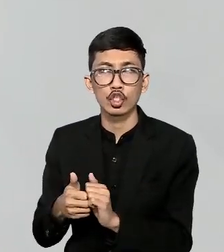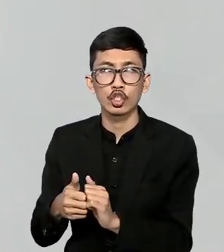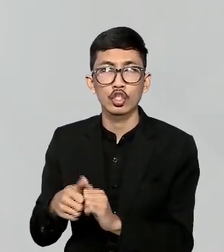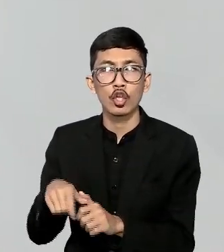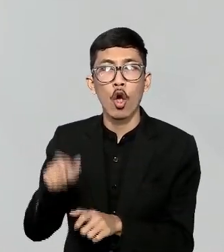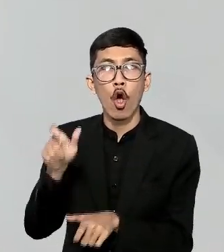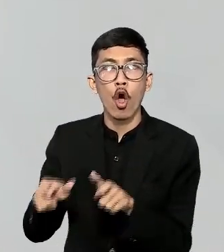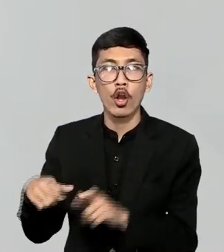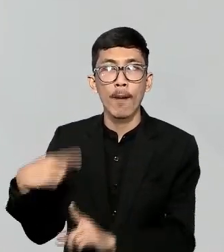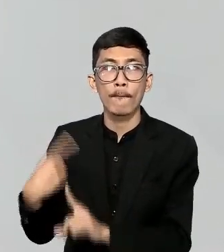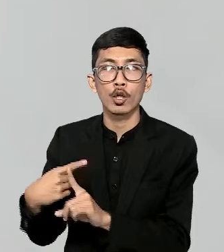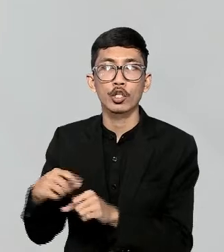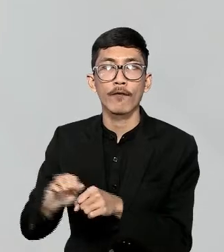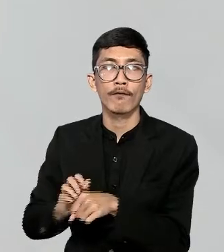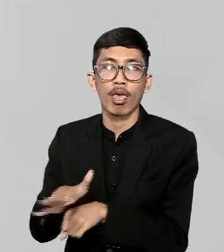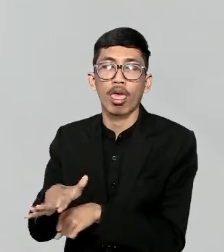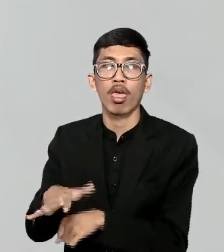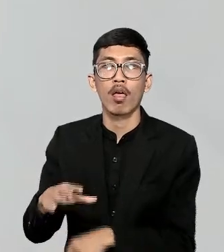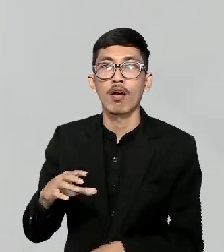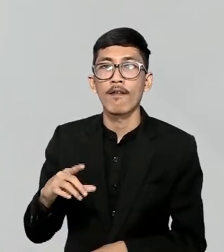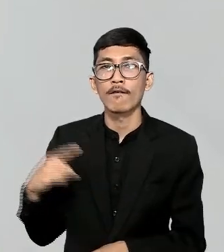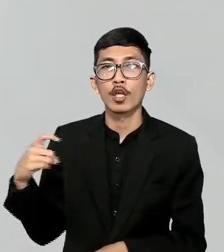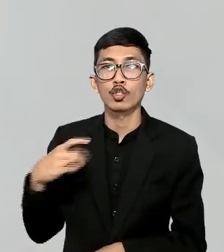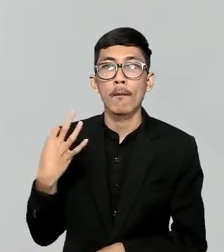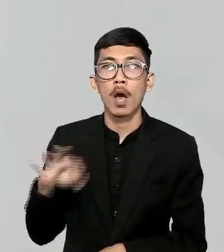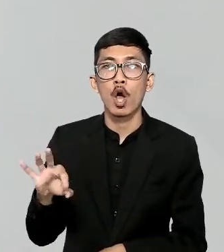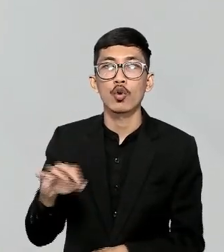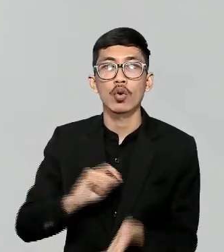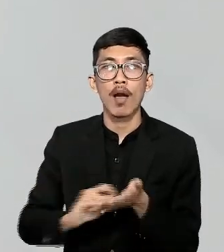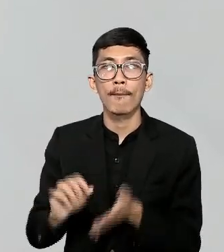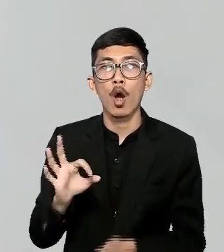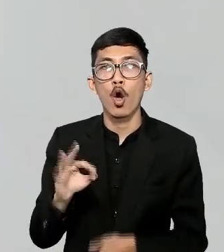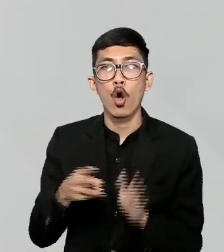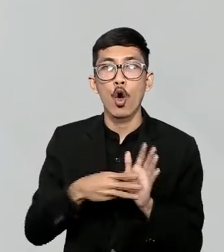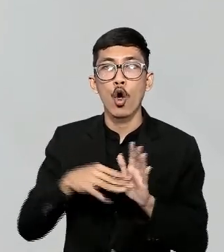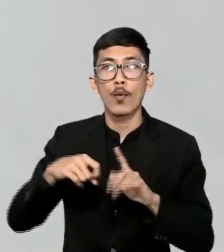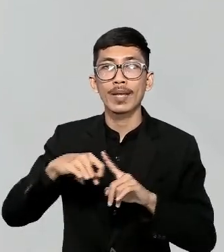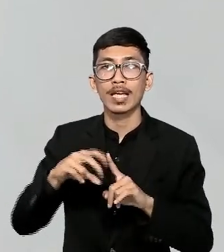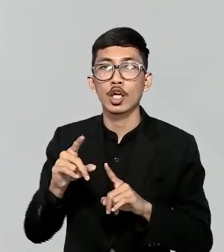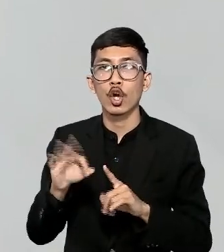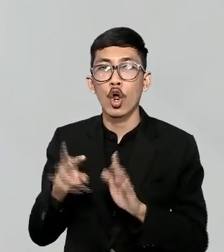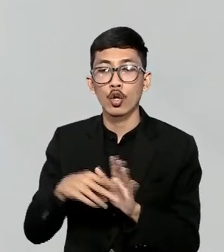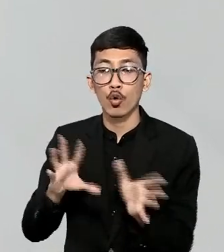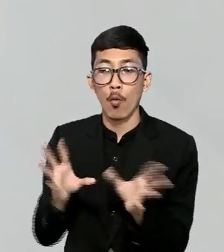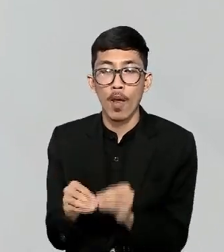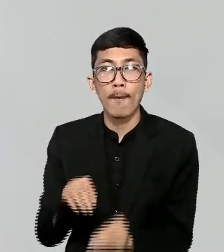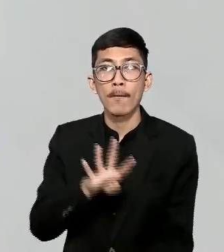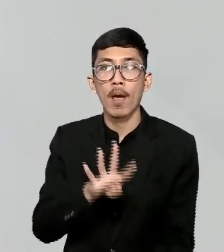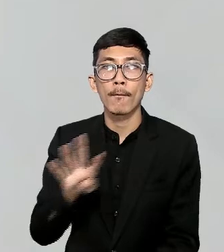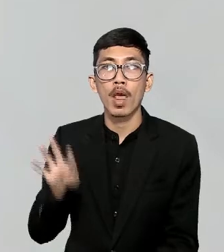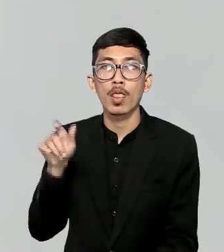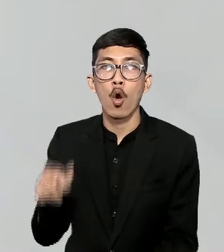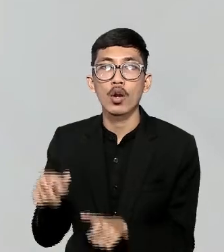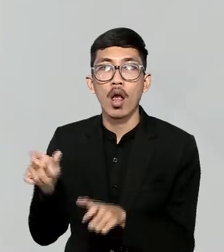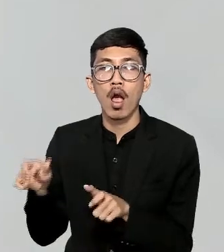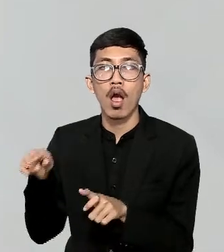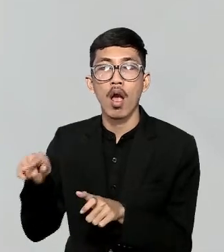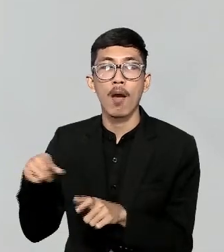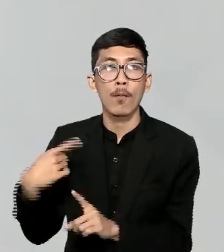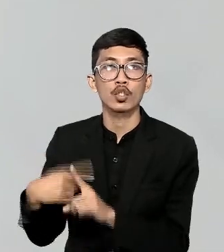dilaporkan oleh 11 negara European Union dan European Economic er yaitu Austria Belgium efek dan East